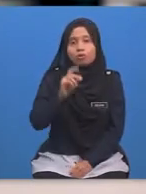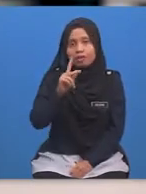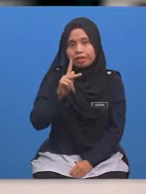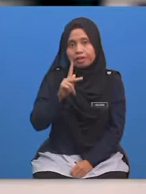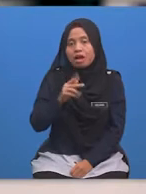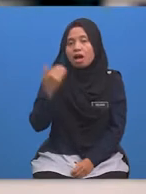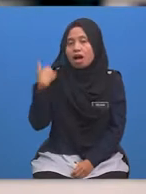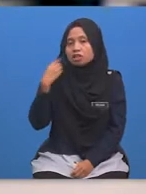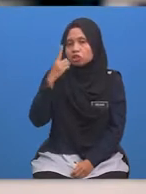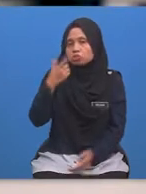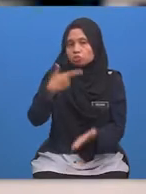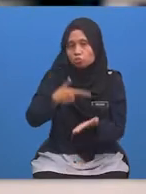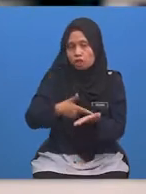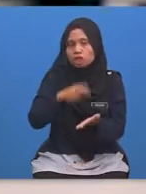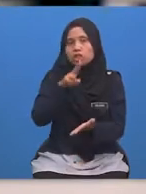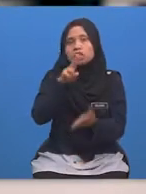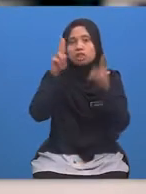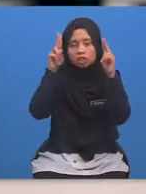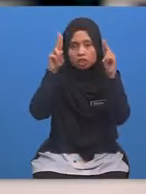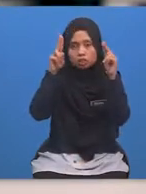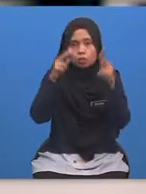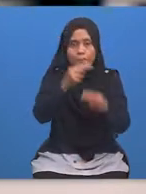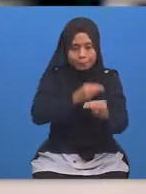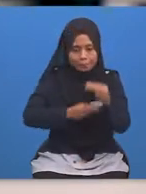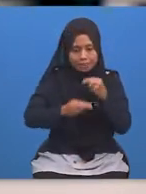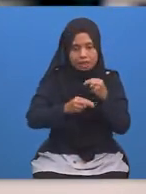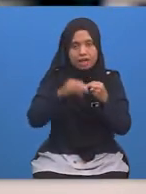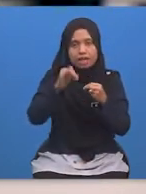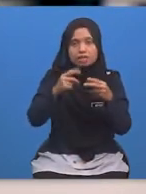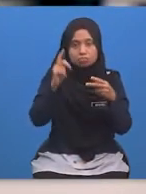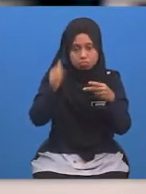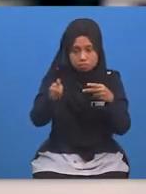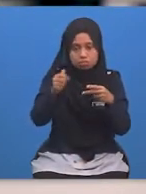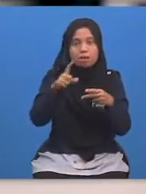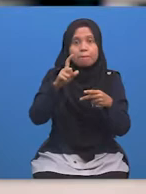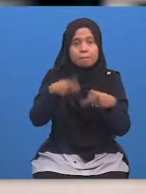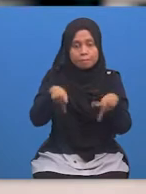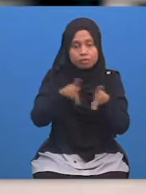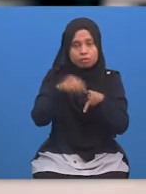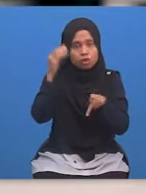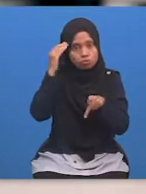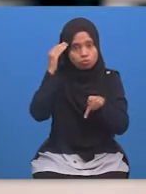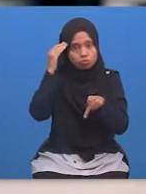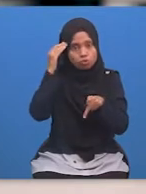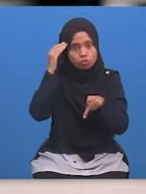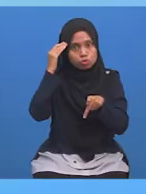Okey. Ada satu lagi unit perniagaan yang anda semua perlu tahu, iaitu